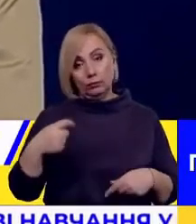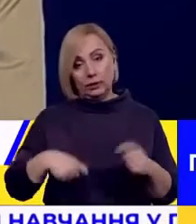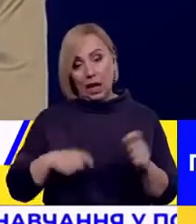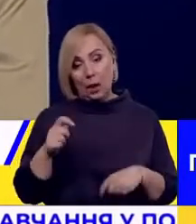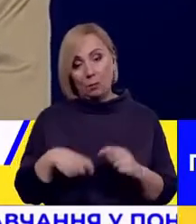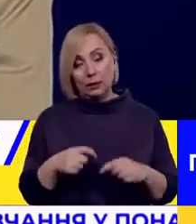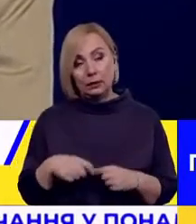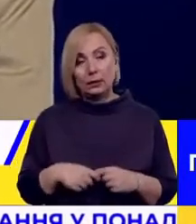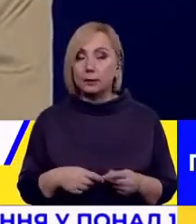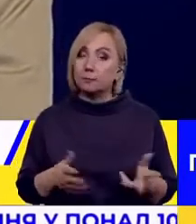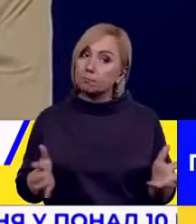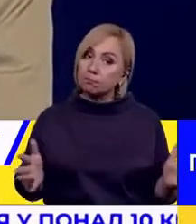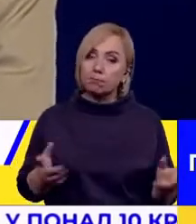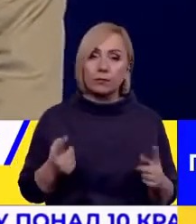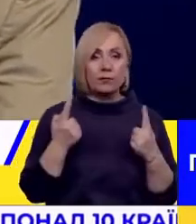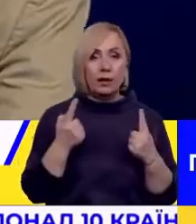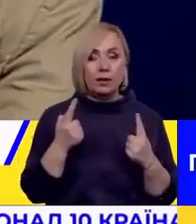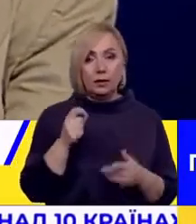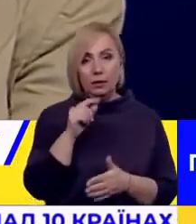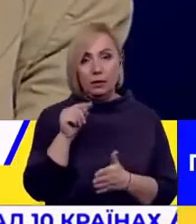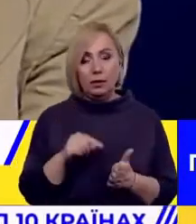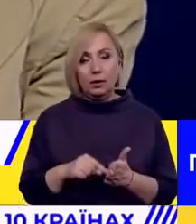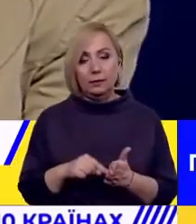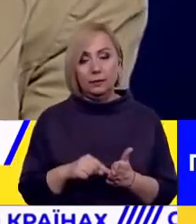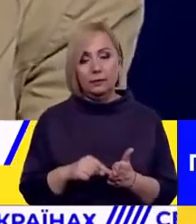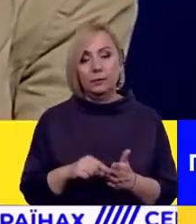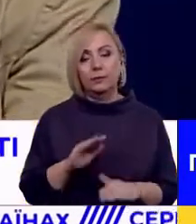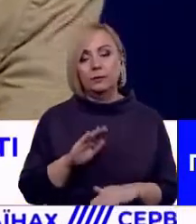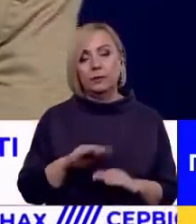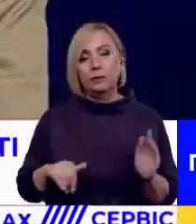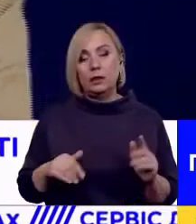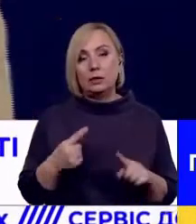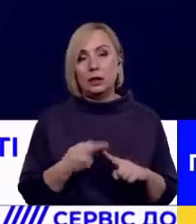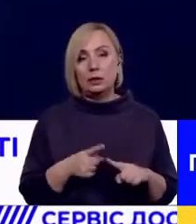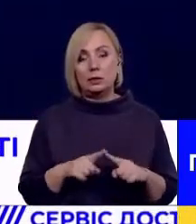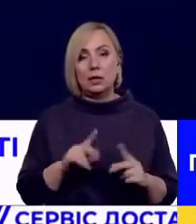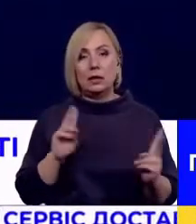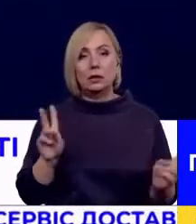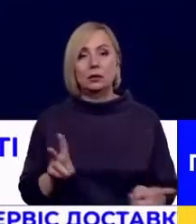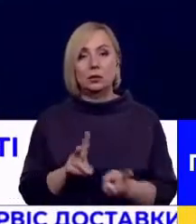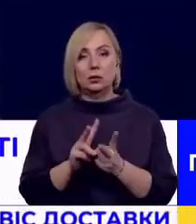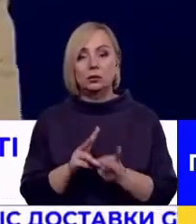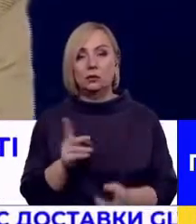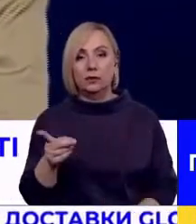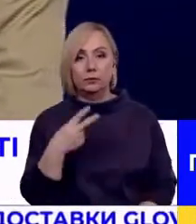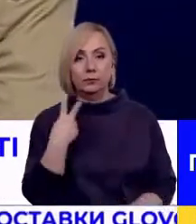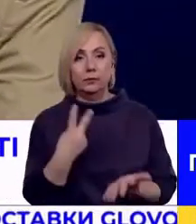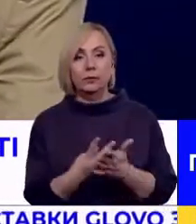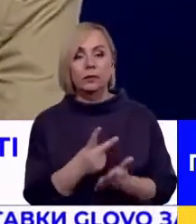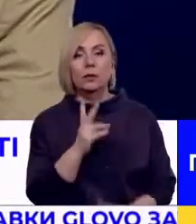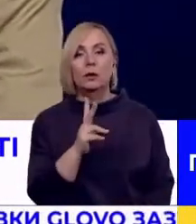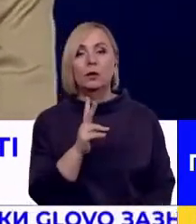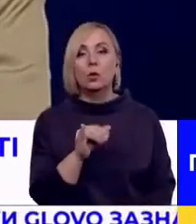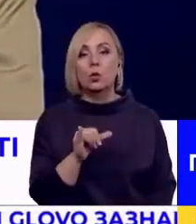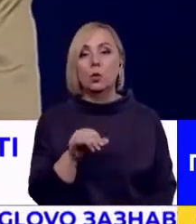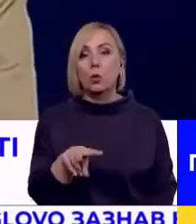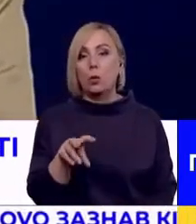є тут великі застереження. Після, до речі, оцієї зустрічі ви демонструєте пана Кулебу і